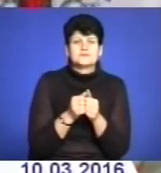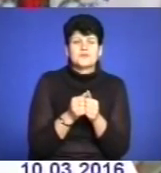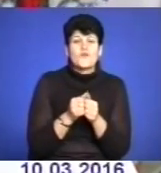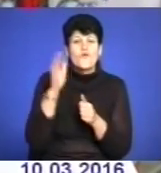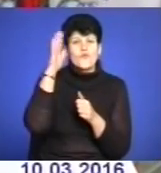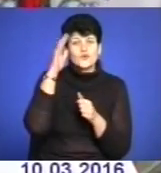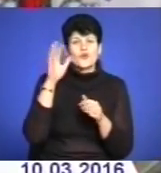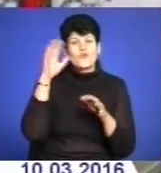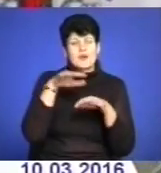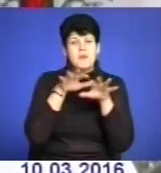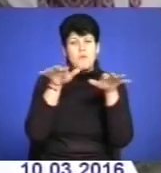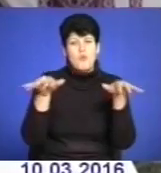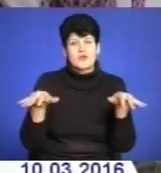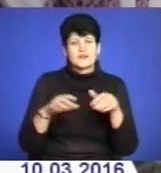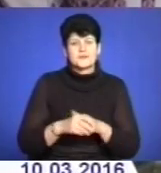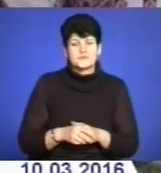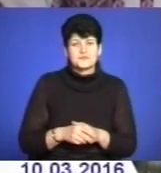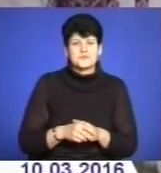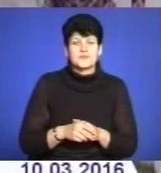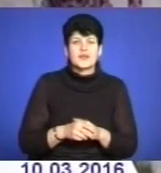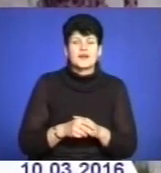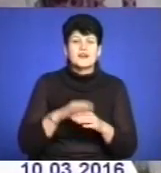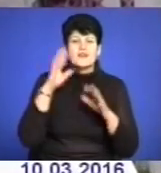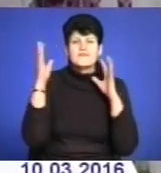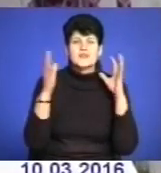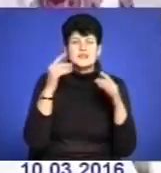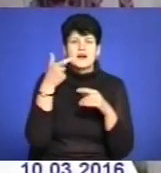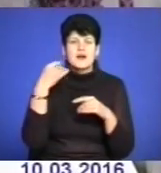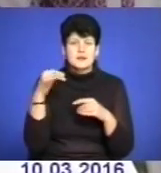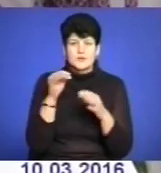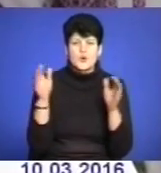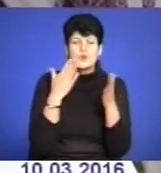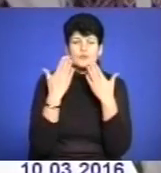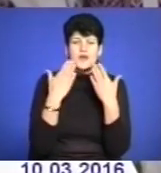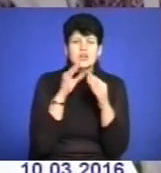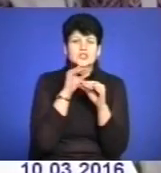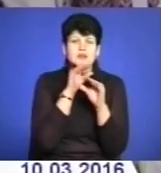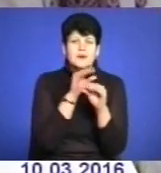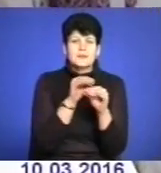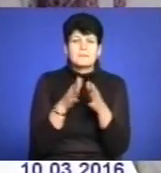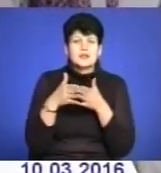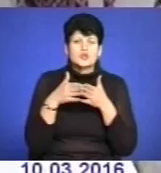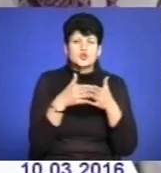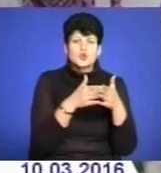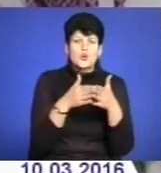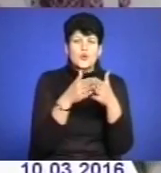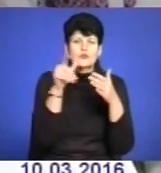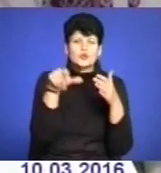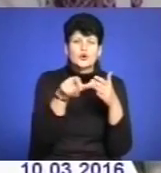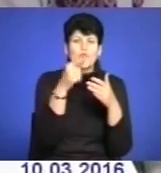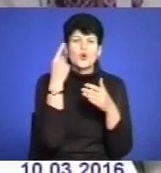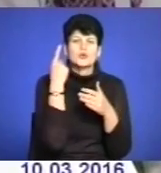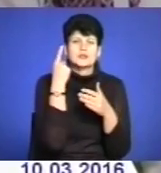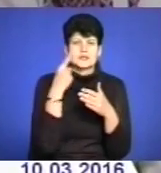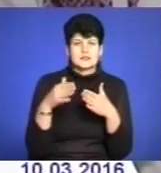водою верб похилили. Вітер з Гаєм розмовляє, шепче за сокою. Пливе човен по Дунаю, один за